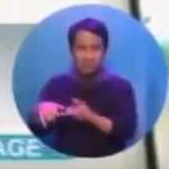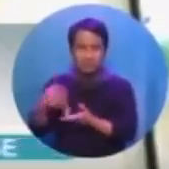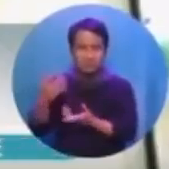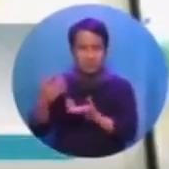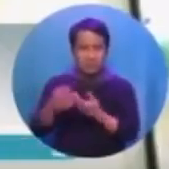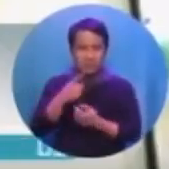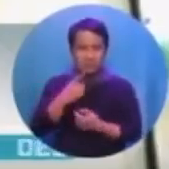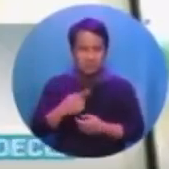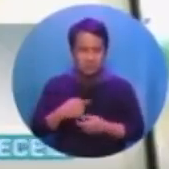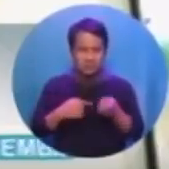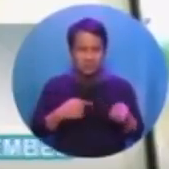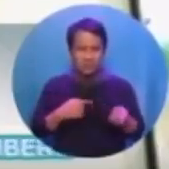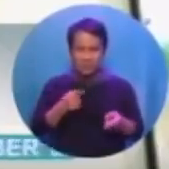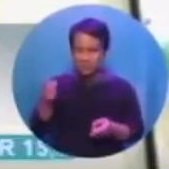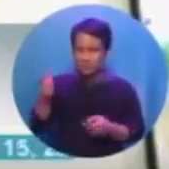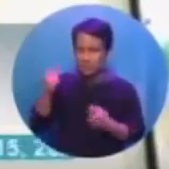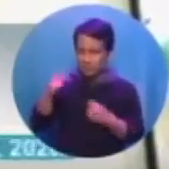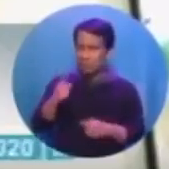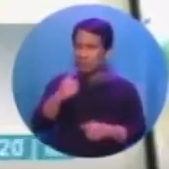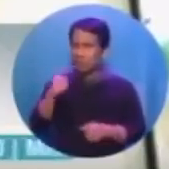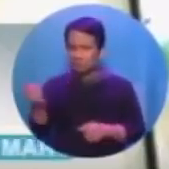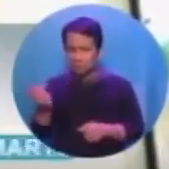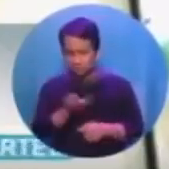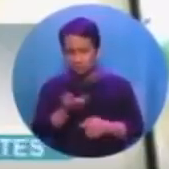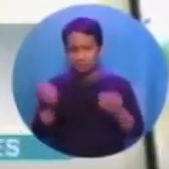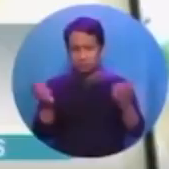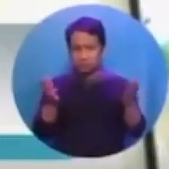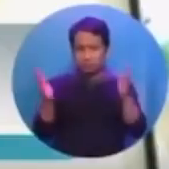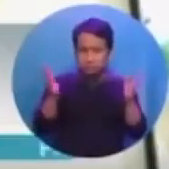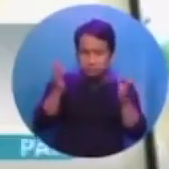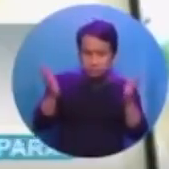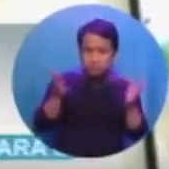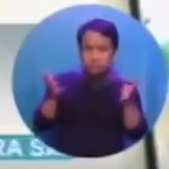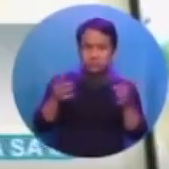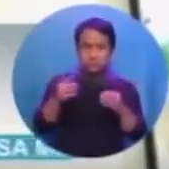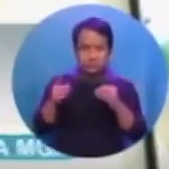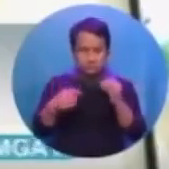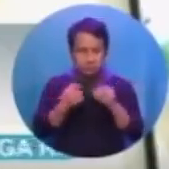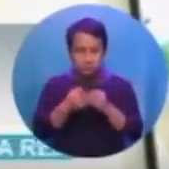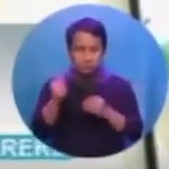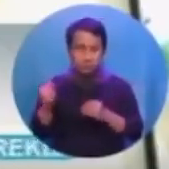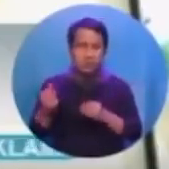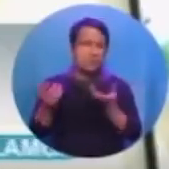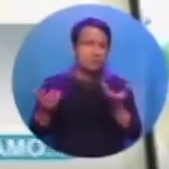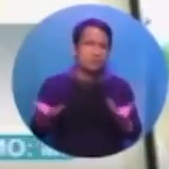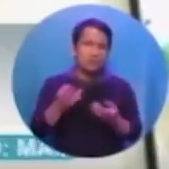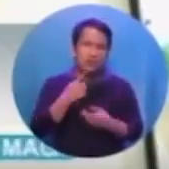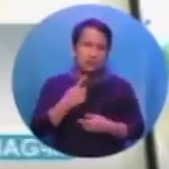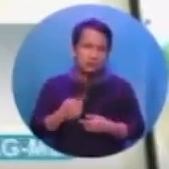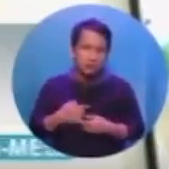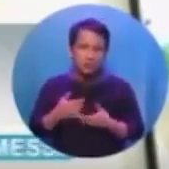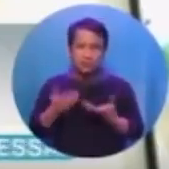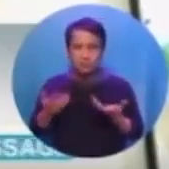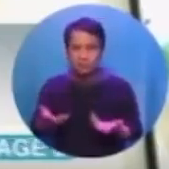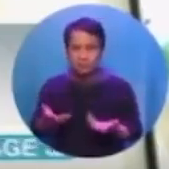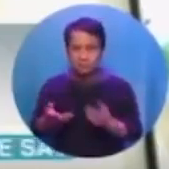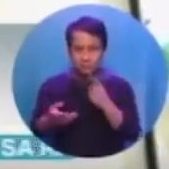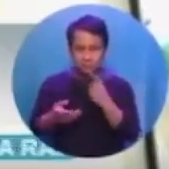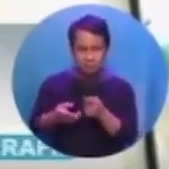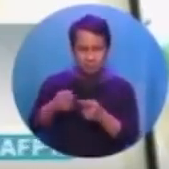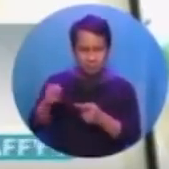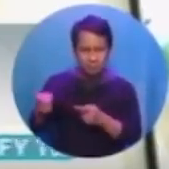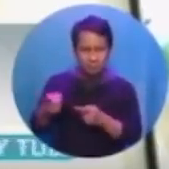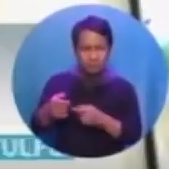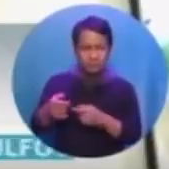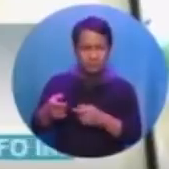ng mama ko na kausapin, mag-usap kami, i-patch up kami, tapos eh, wala po eh, kasi nung nakipag-usap